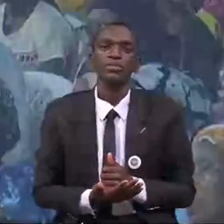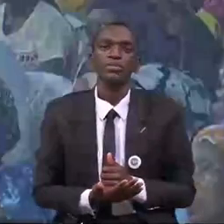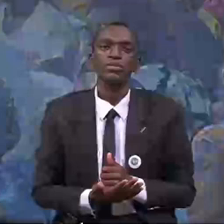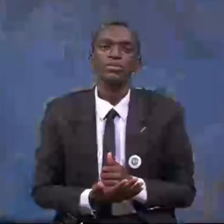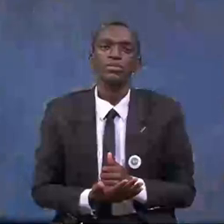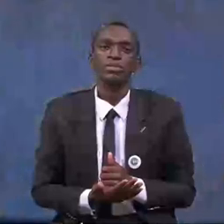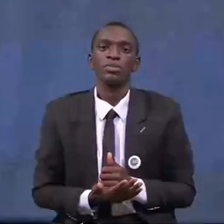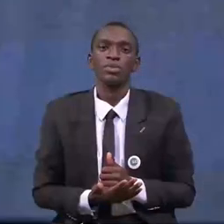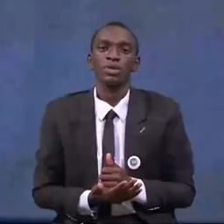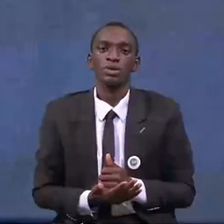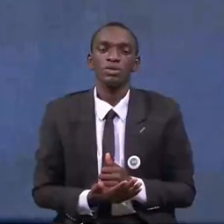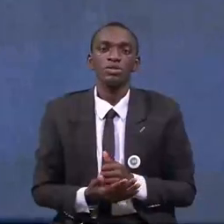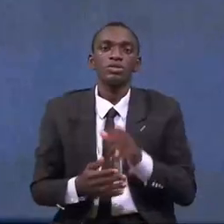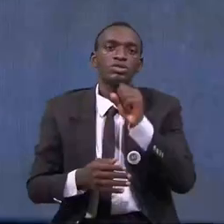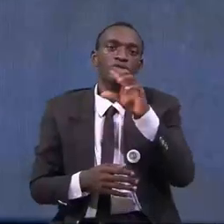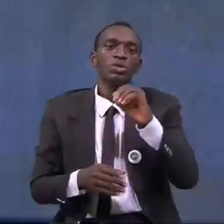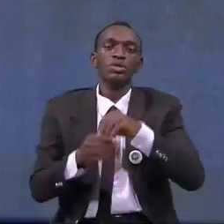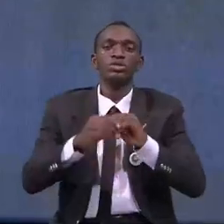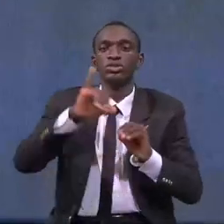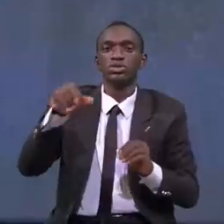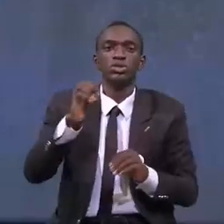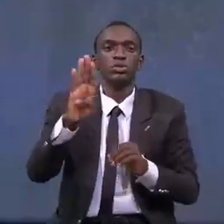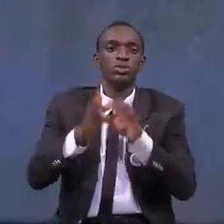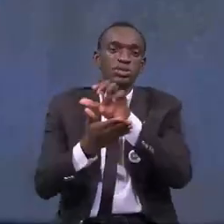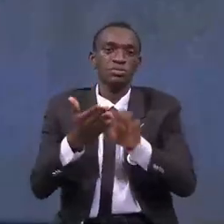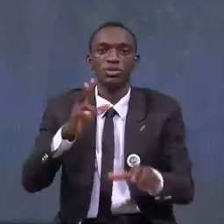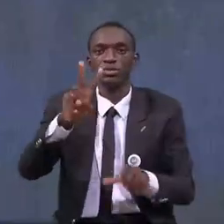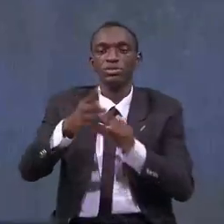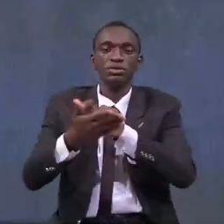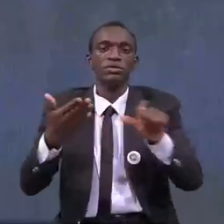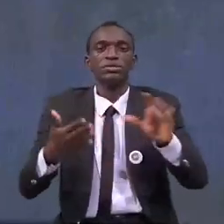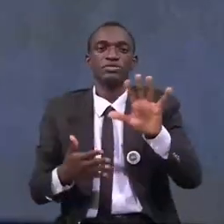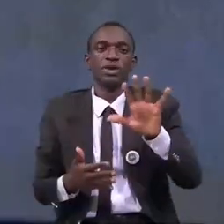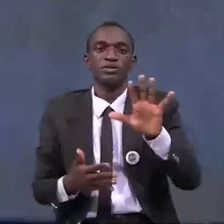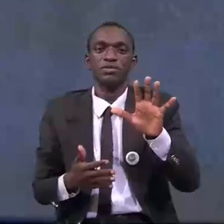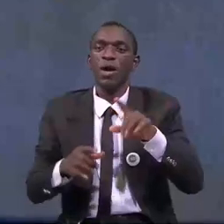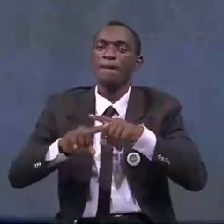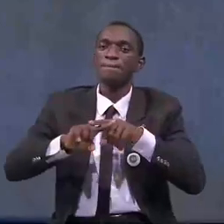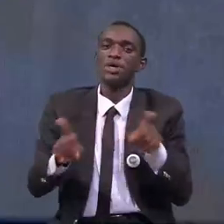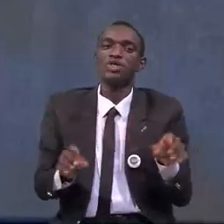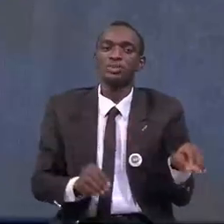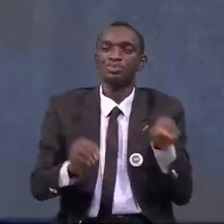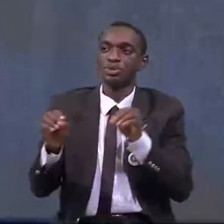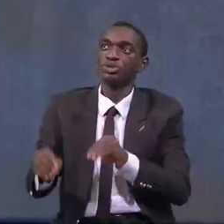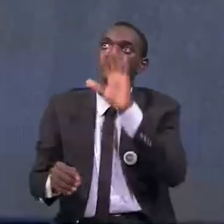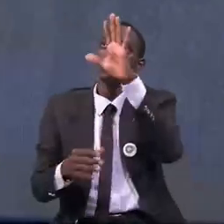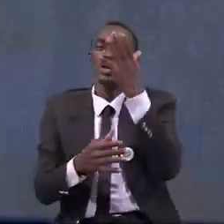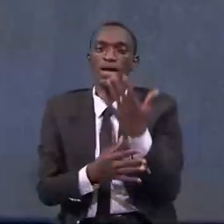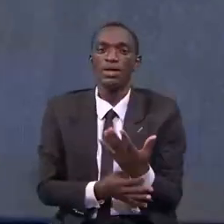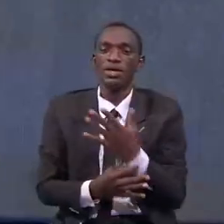et va le toucher la la malédiction est brisé son roit job